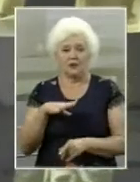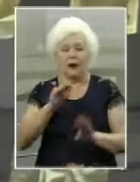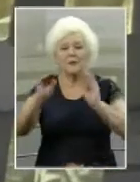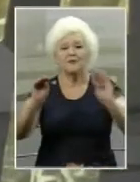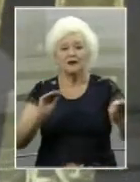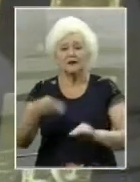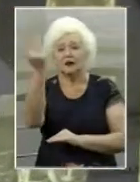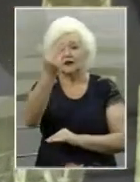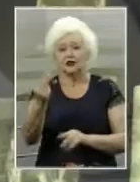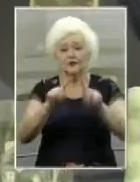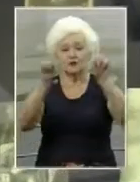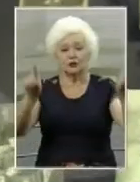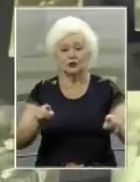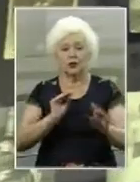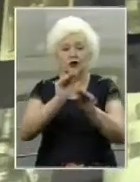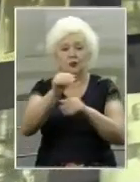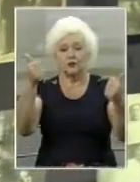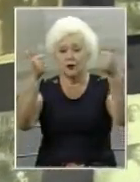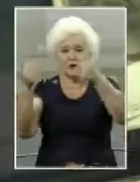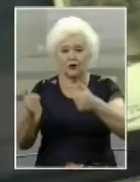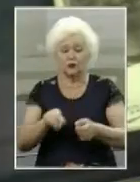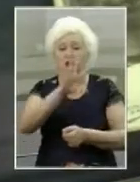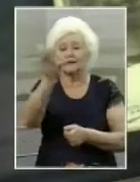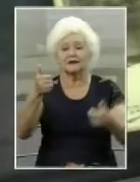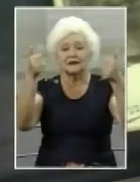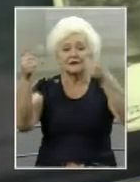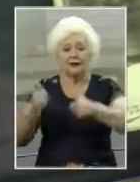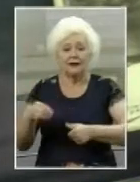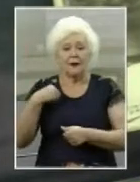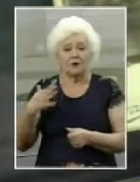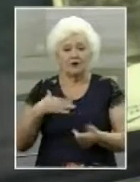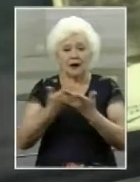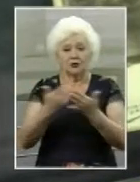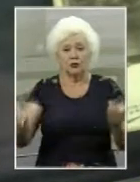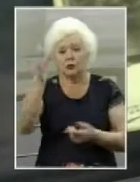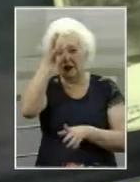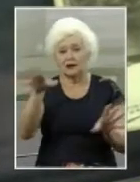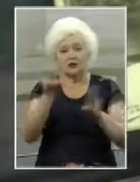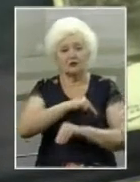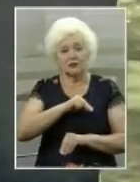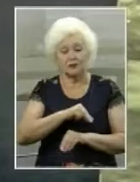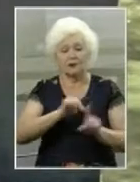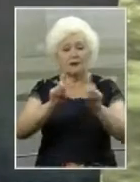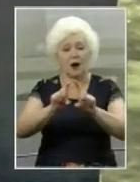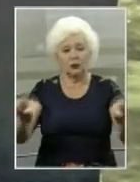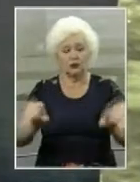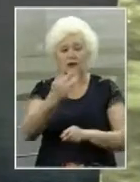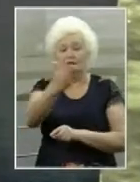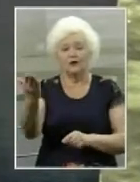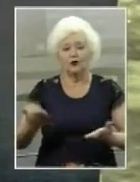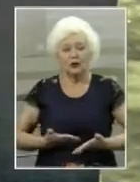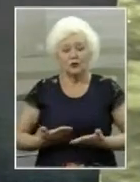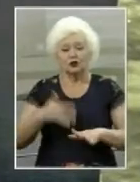Виставку живописних творів доповнено фотографіями. Ці світлини з приватної колекції наукового співробітника музею. Вони про